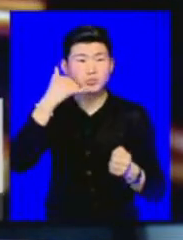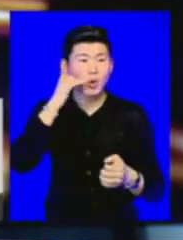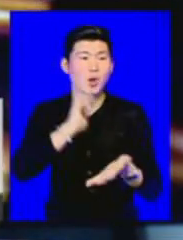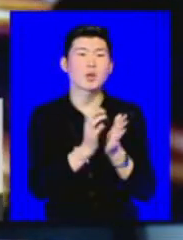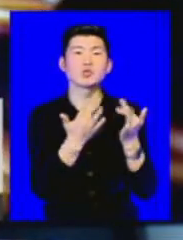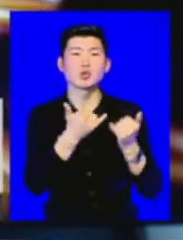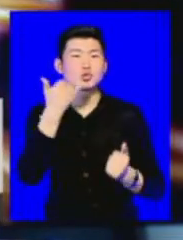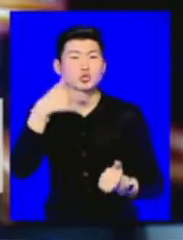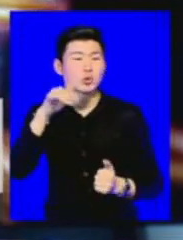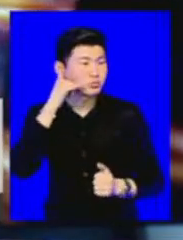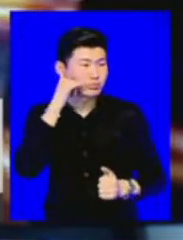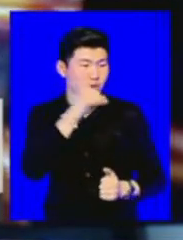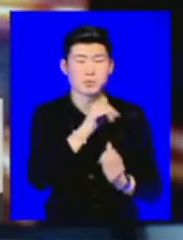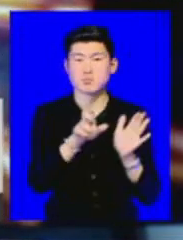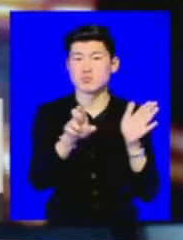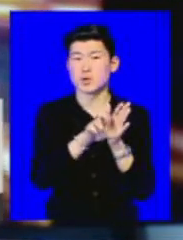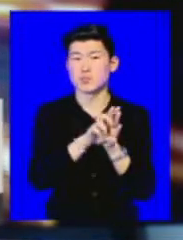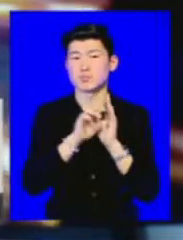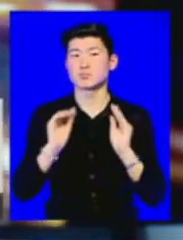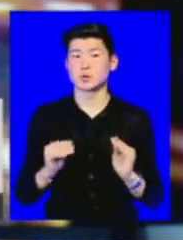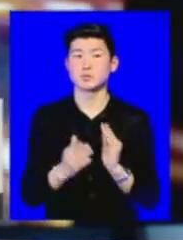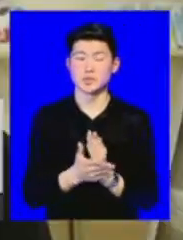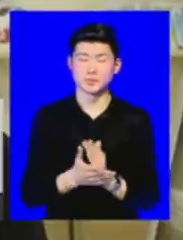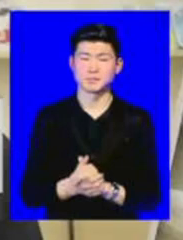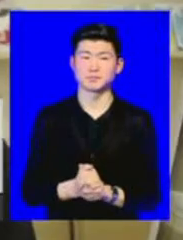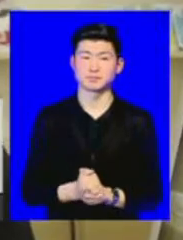шууд холбогдох боломжтой болж байна.